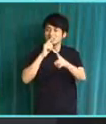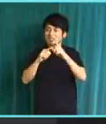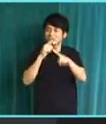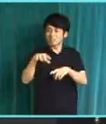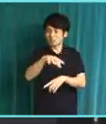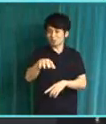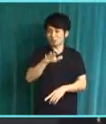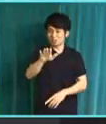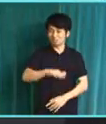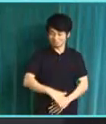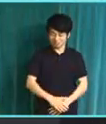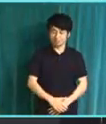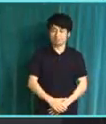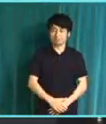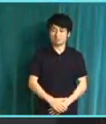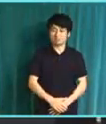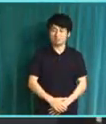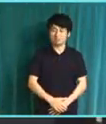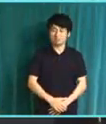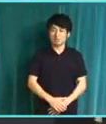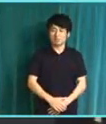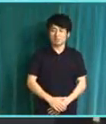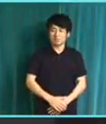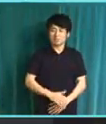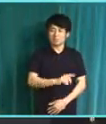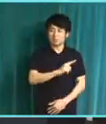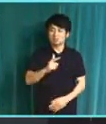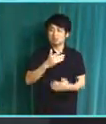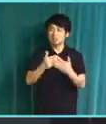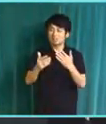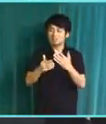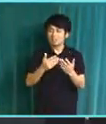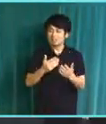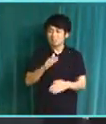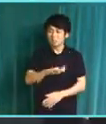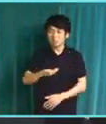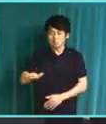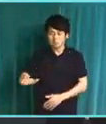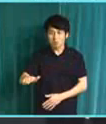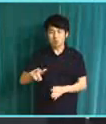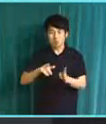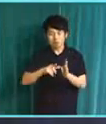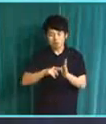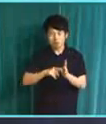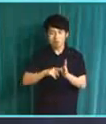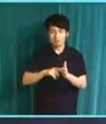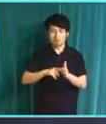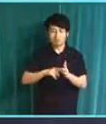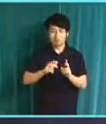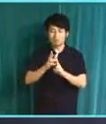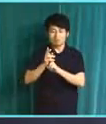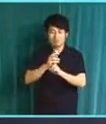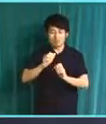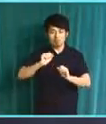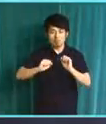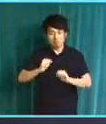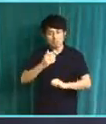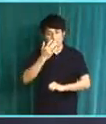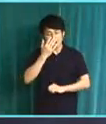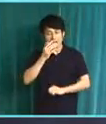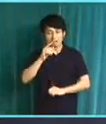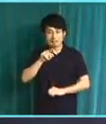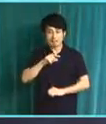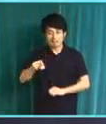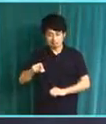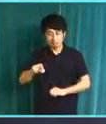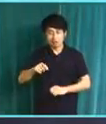。 はい はい、 そういったものはお子さんですとかちょっと忍者の仕草は苦手